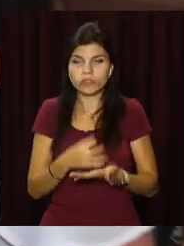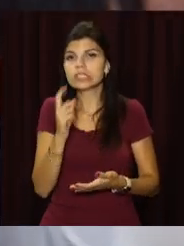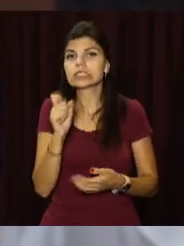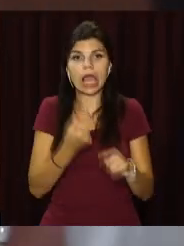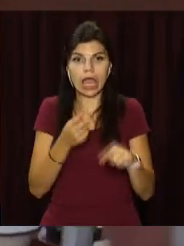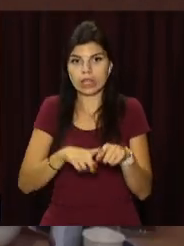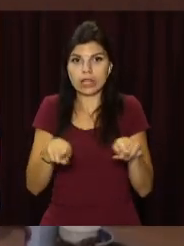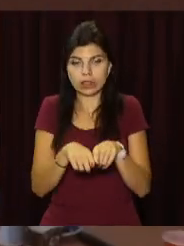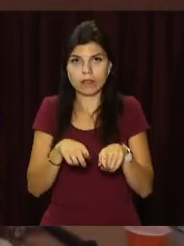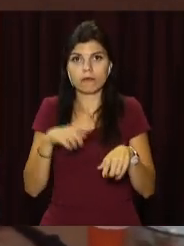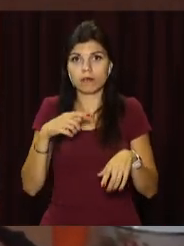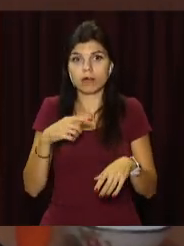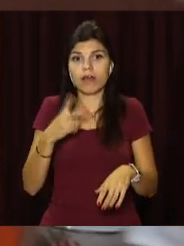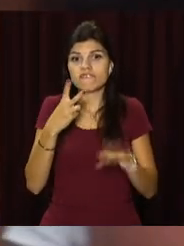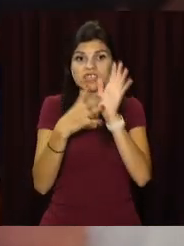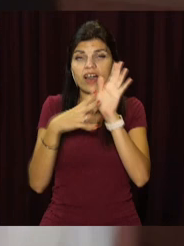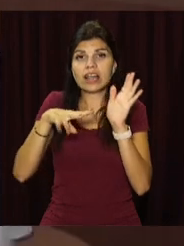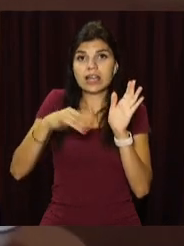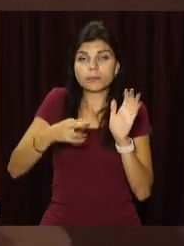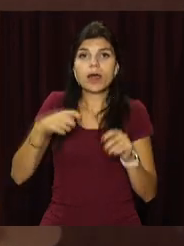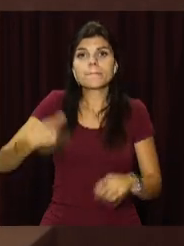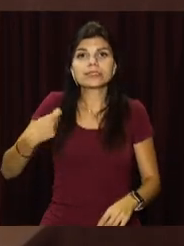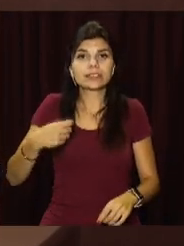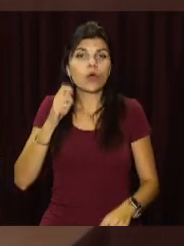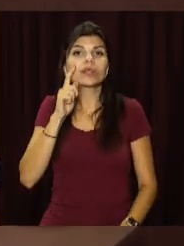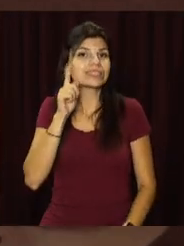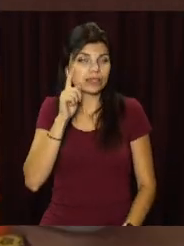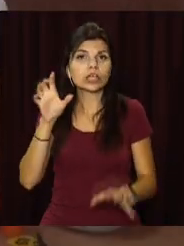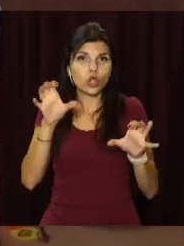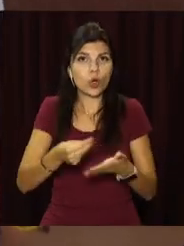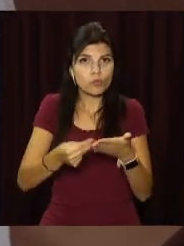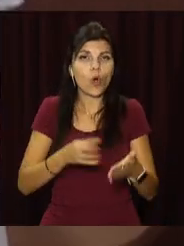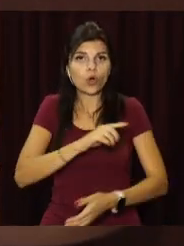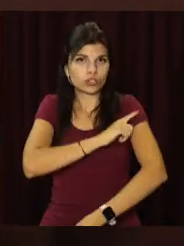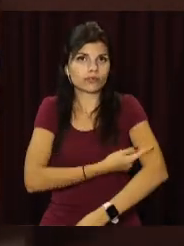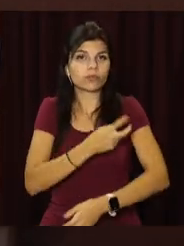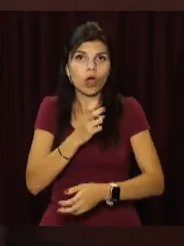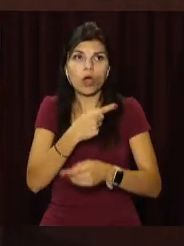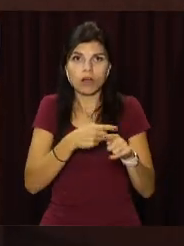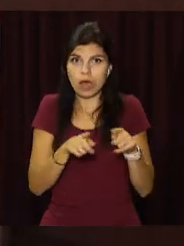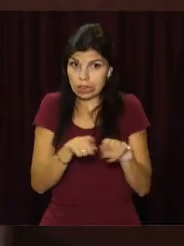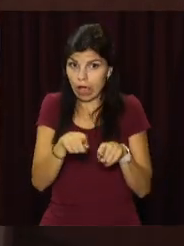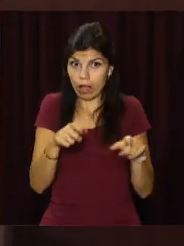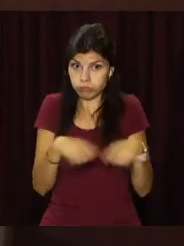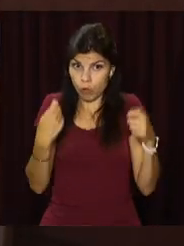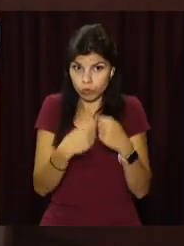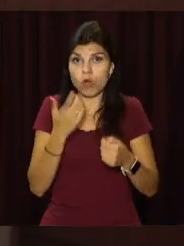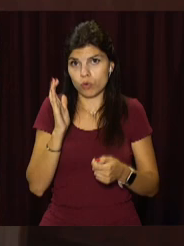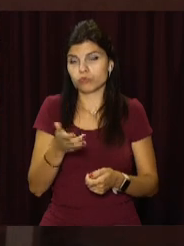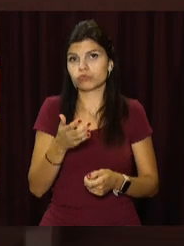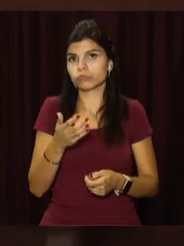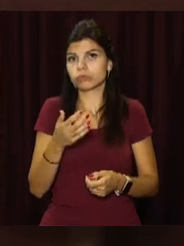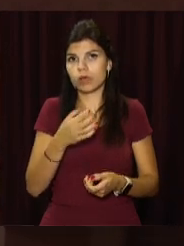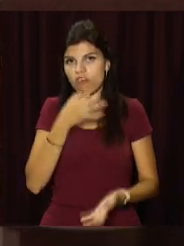фактами домашнього насилля. 29 липня президент України підписав закон про посилення відповідальності за такі злочини,